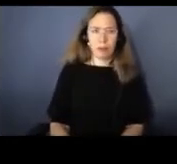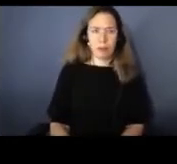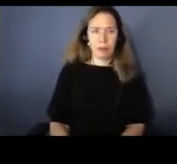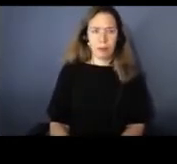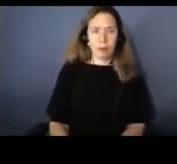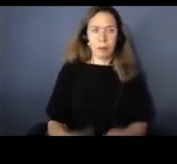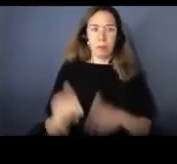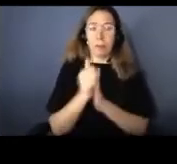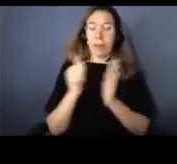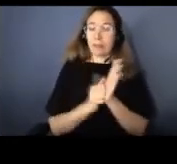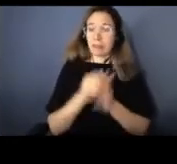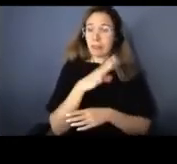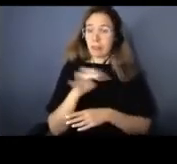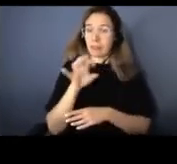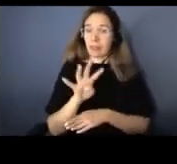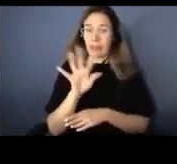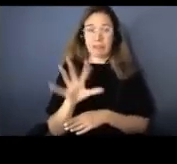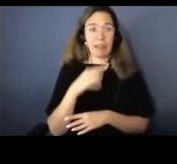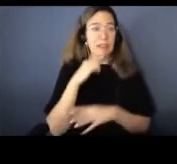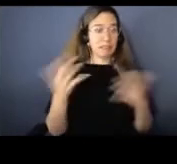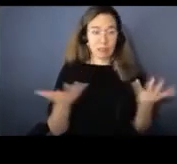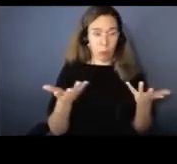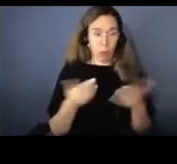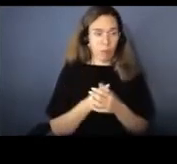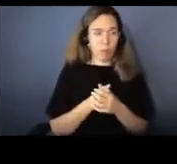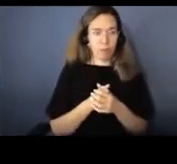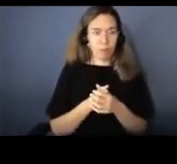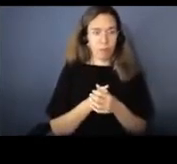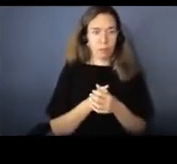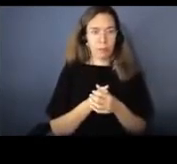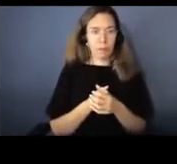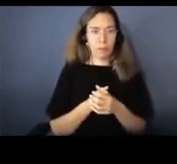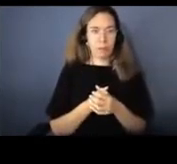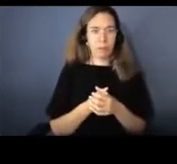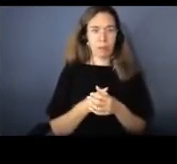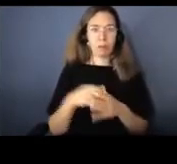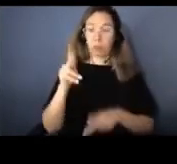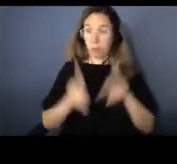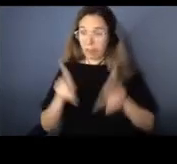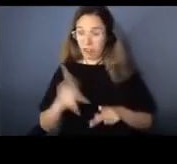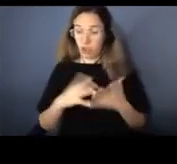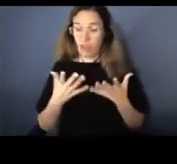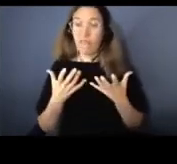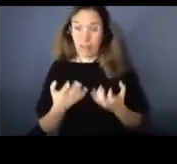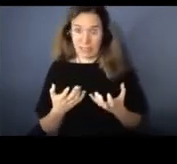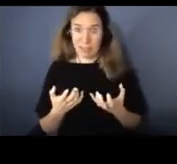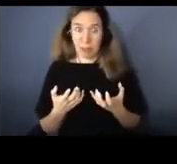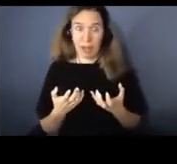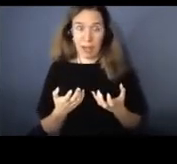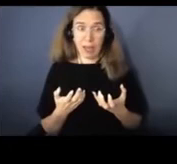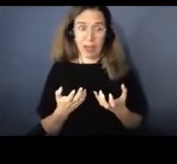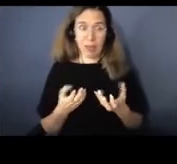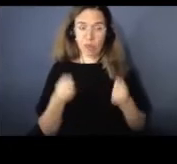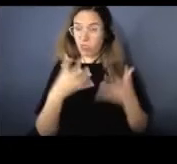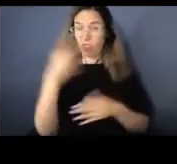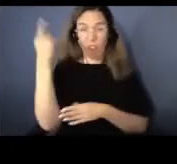Donc, l'article 445 nous dit que commet une infraction quiconque volontairement et sans